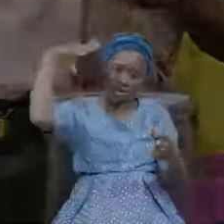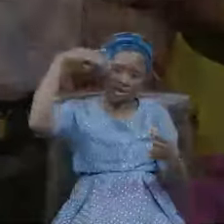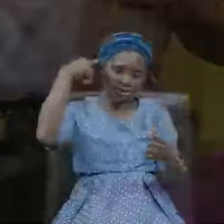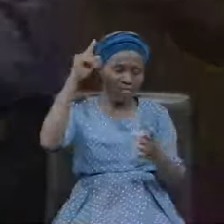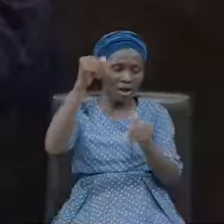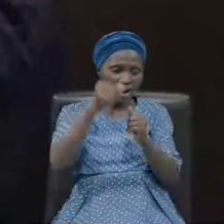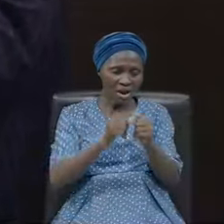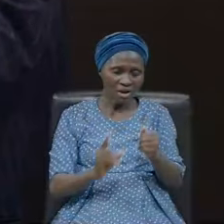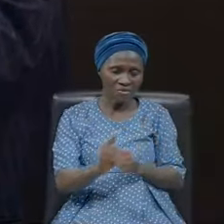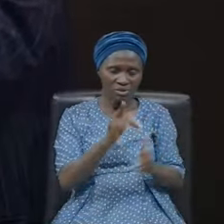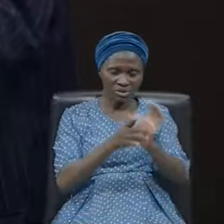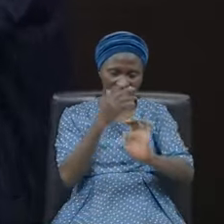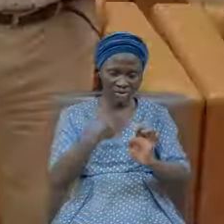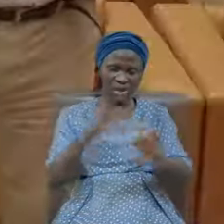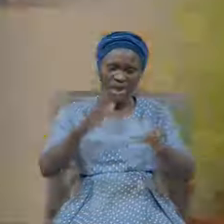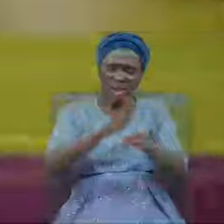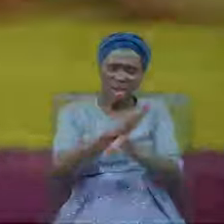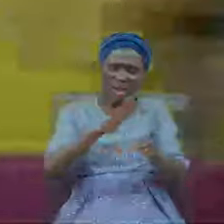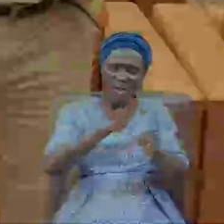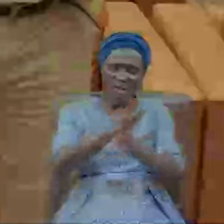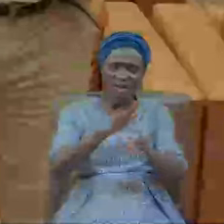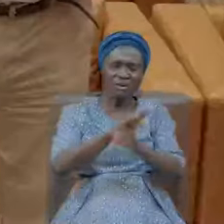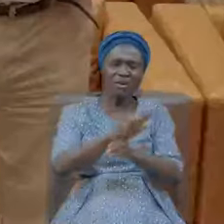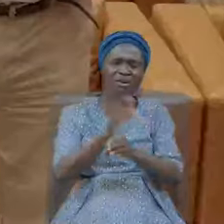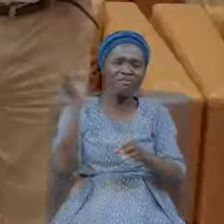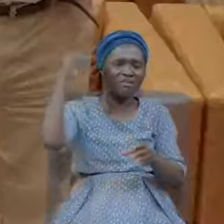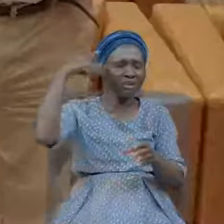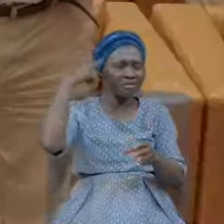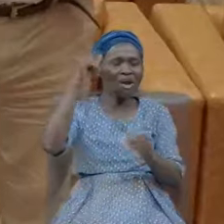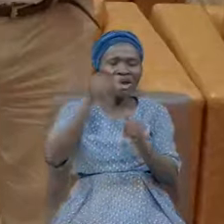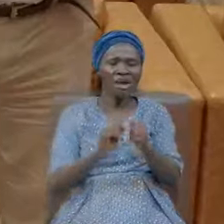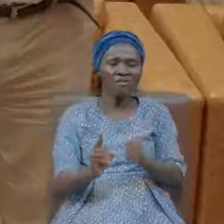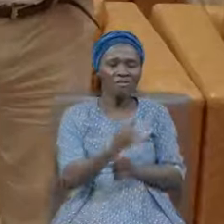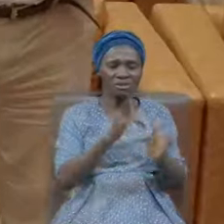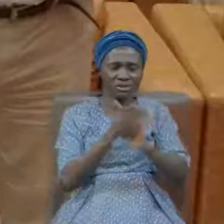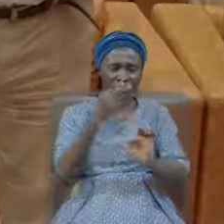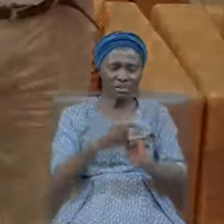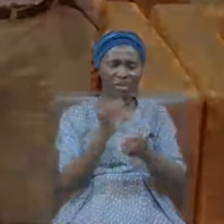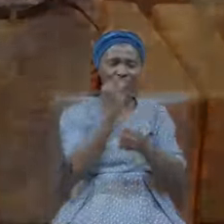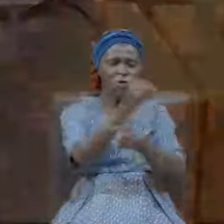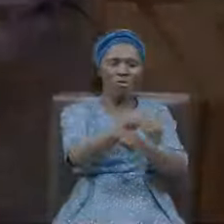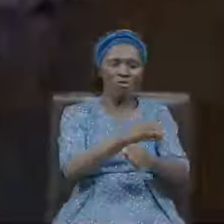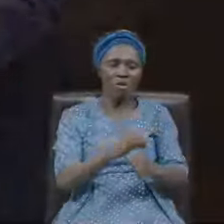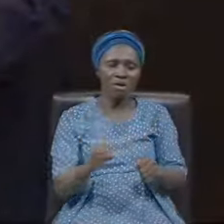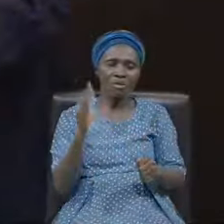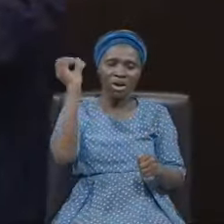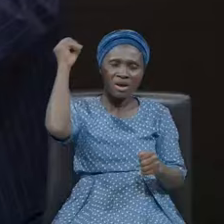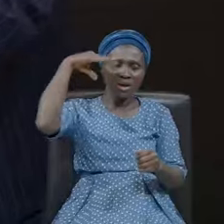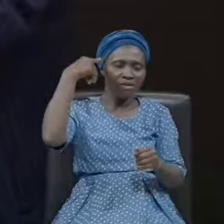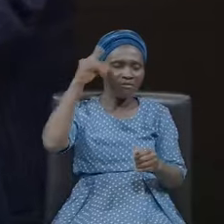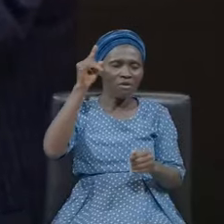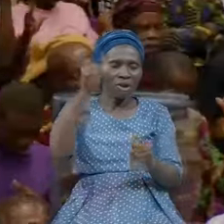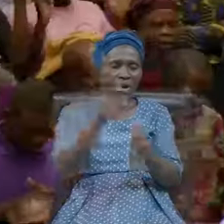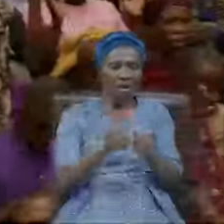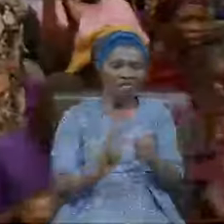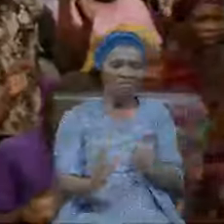grâce suffisante pour tout le monde. La grâce triomphante pour tout le monde au nom de